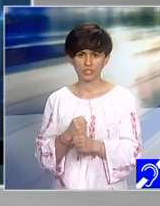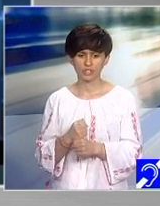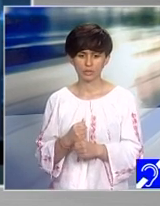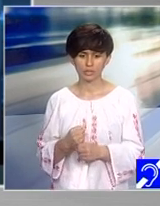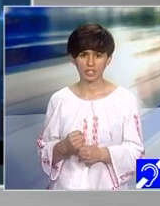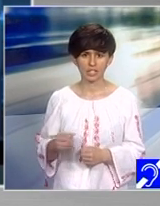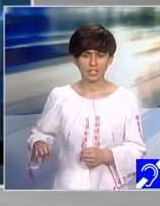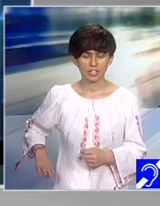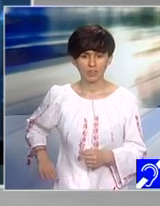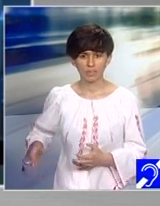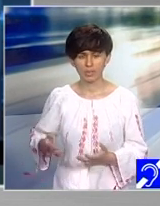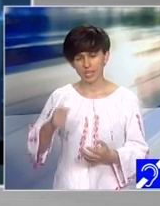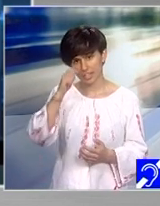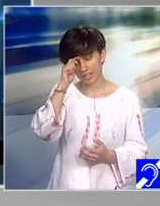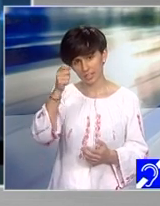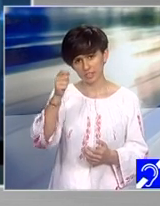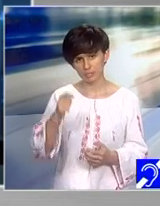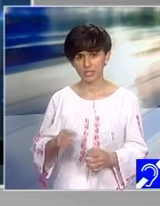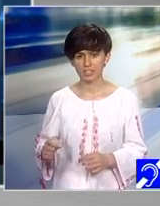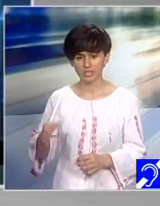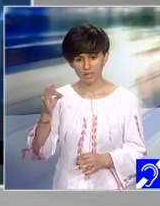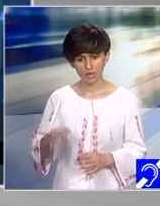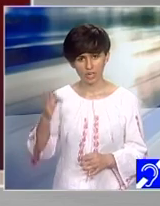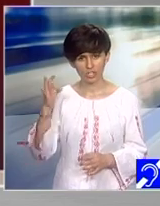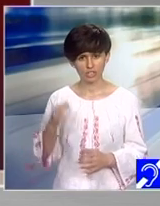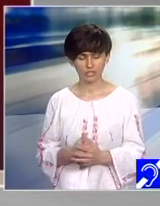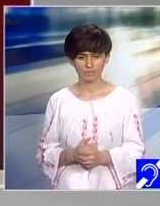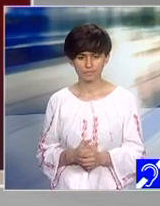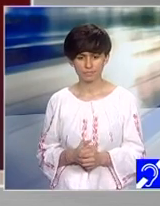respecte cât mai fidel originalul. Și o fată